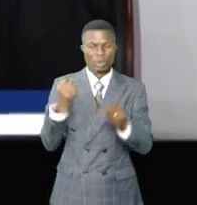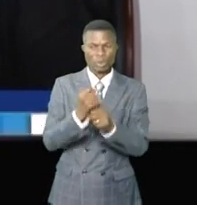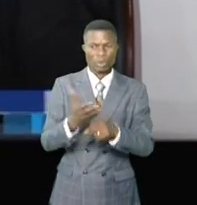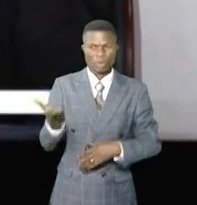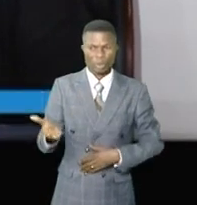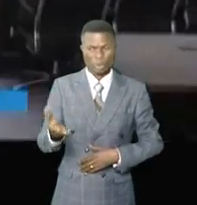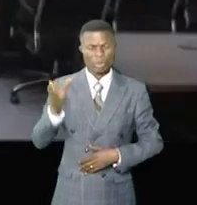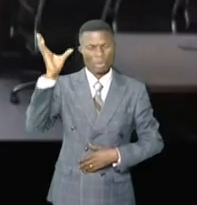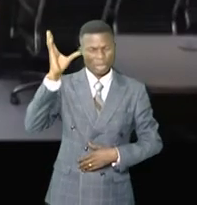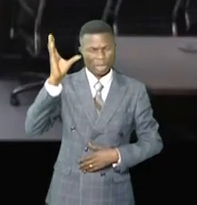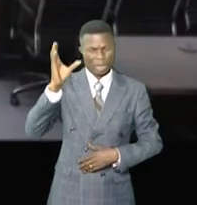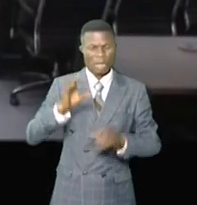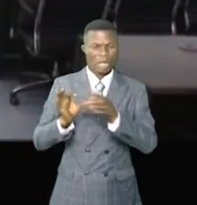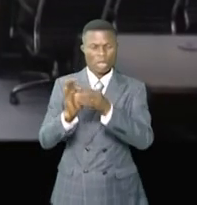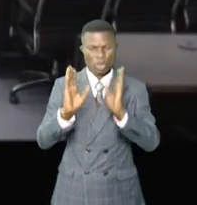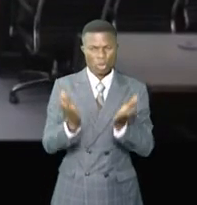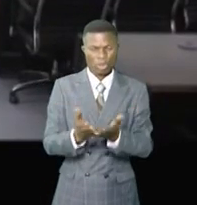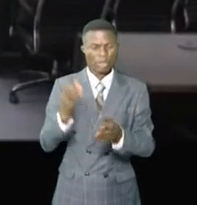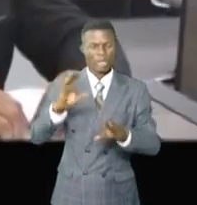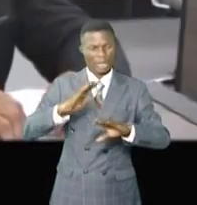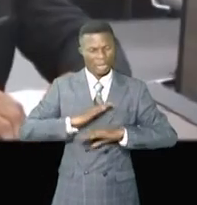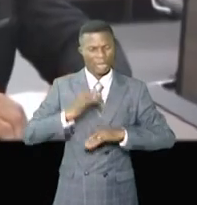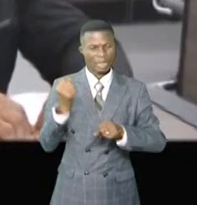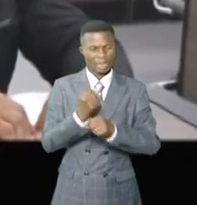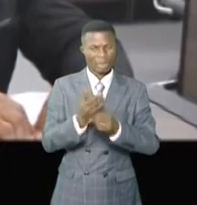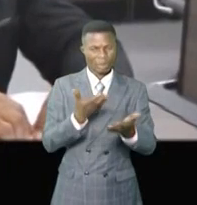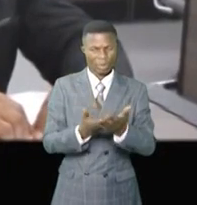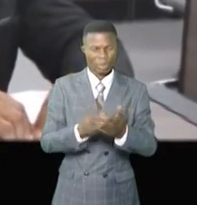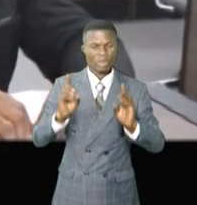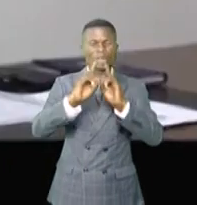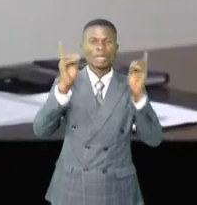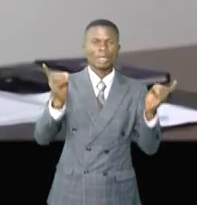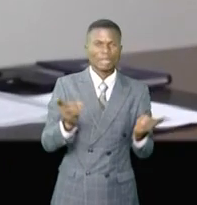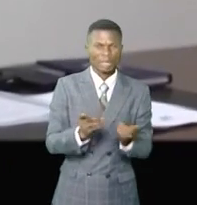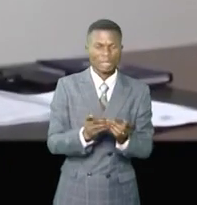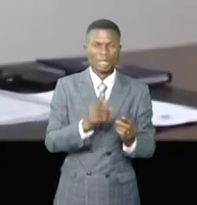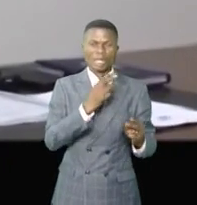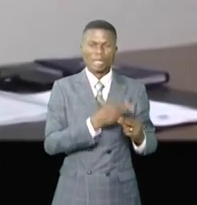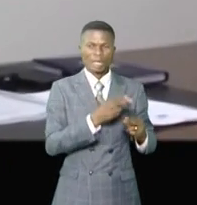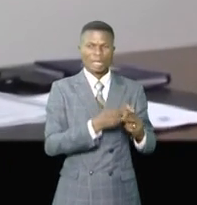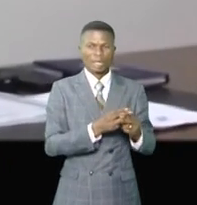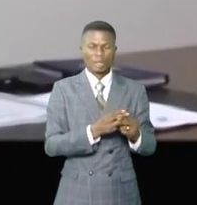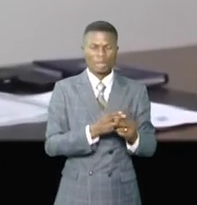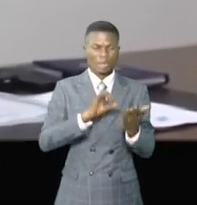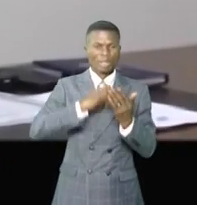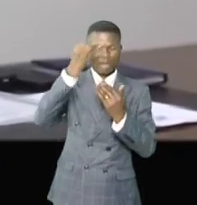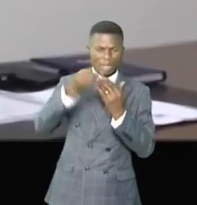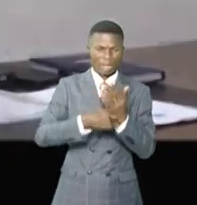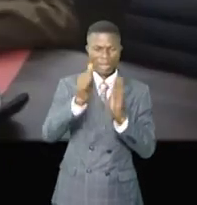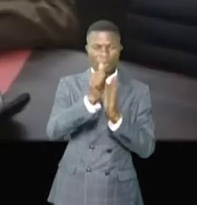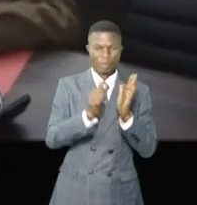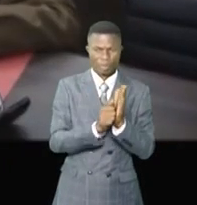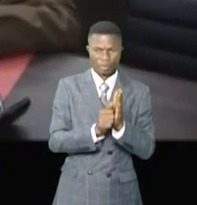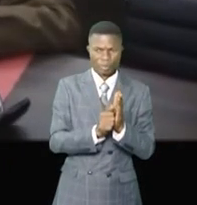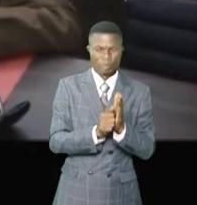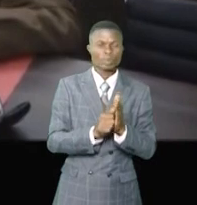les coopératives. Satisfaite du travail abattu, la délégation réserve la primeur du projet des arrêtés conçus